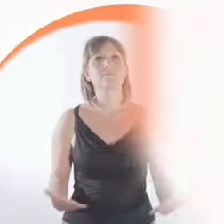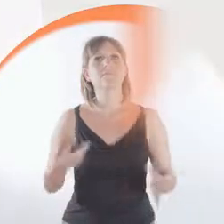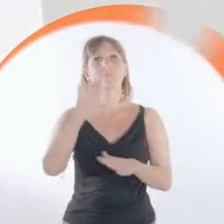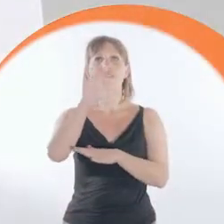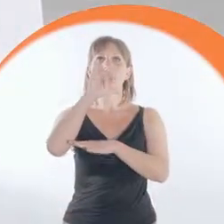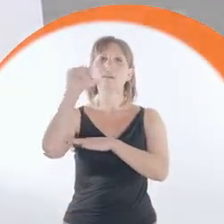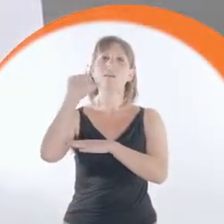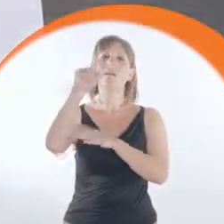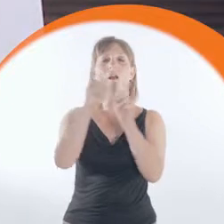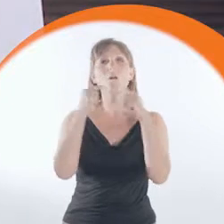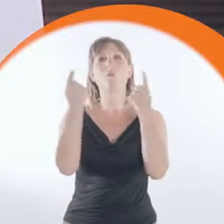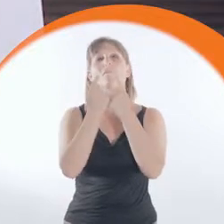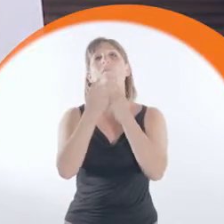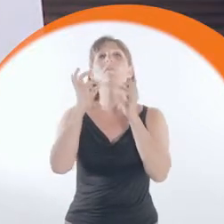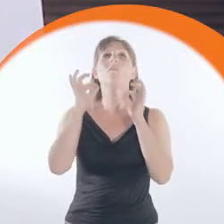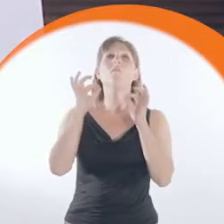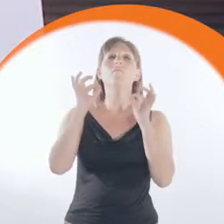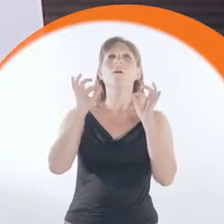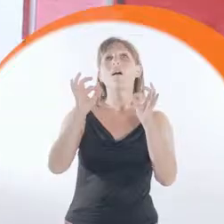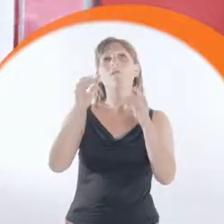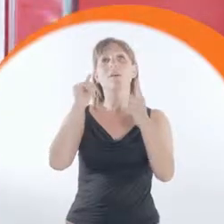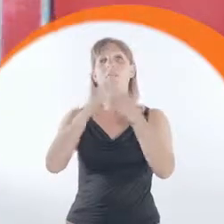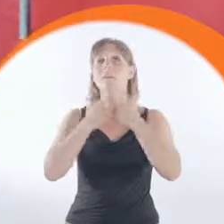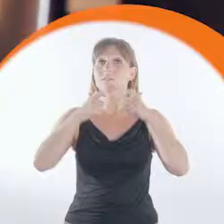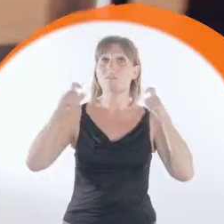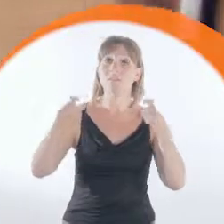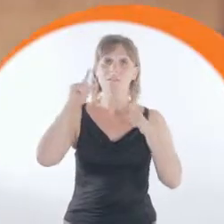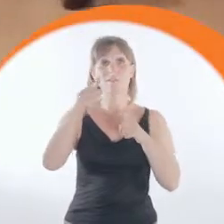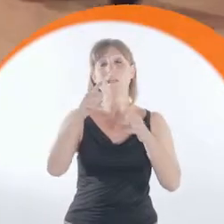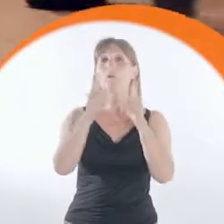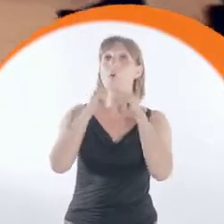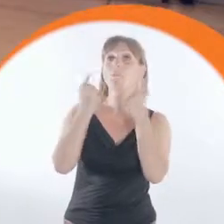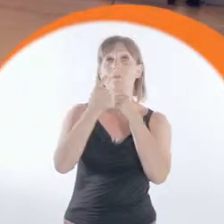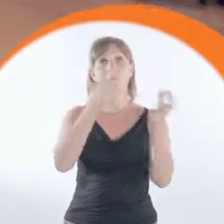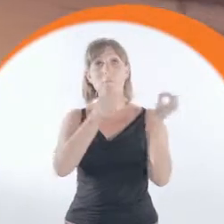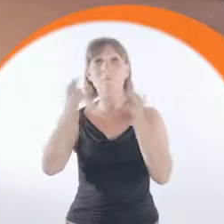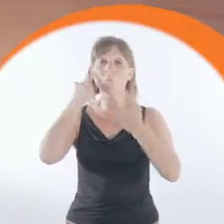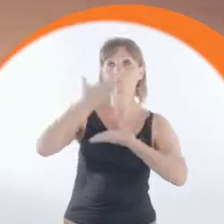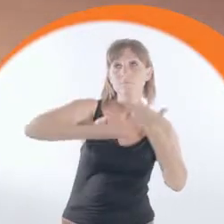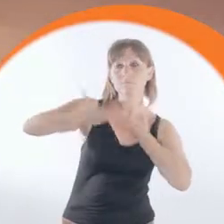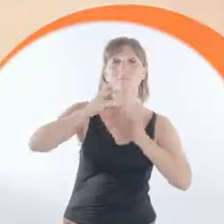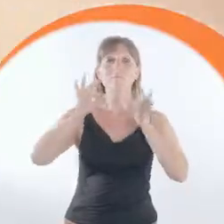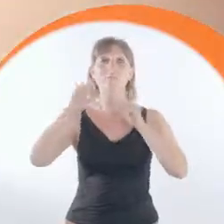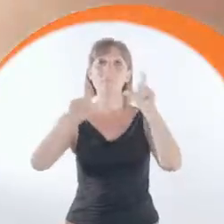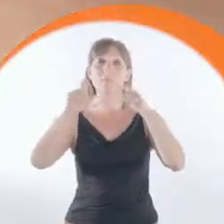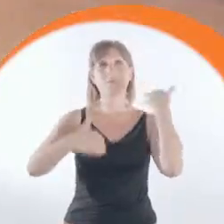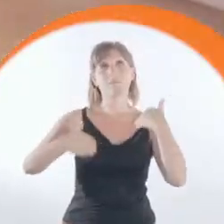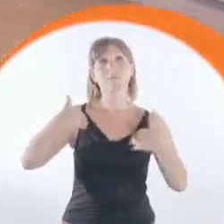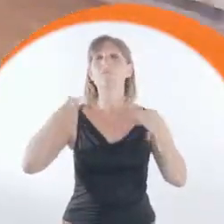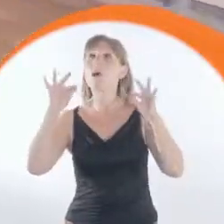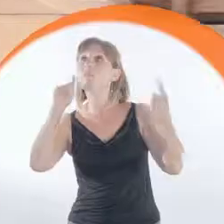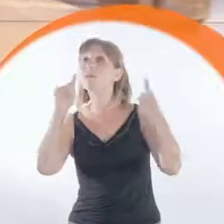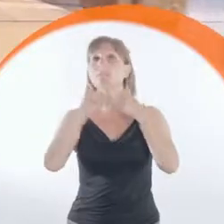La CIA, la Commission intercommunale d'accessibilité, est l'instance de concertation permanente avec les personnes handicapées sur